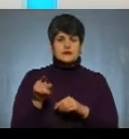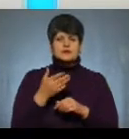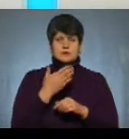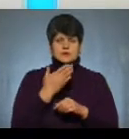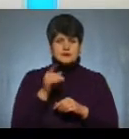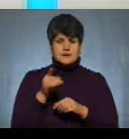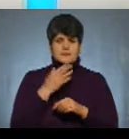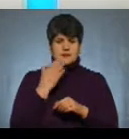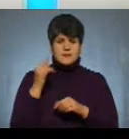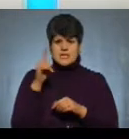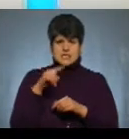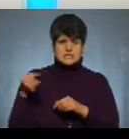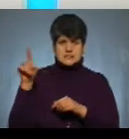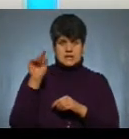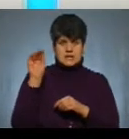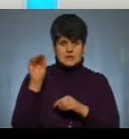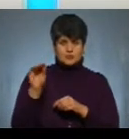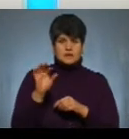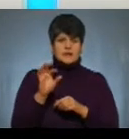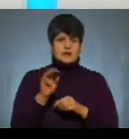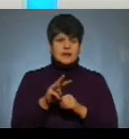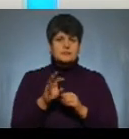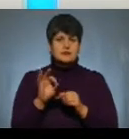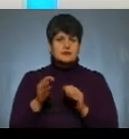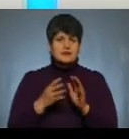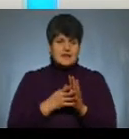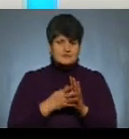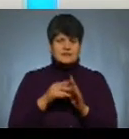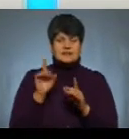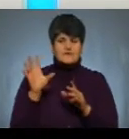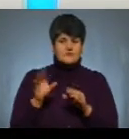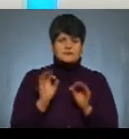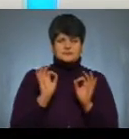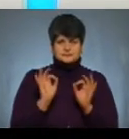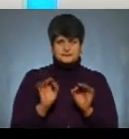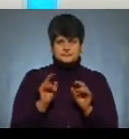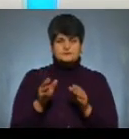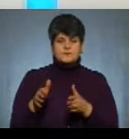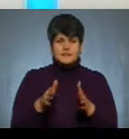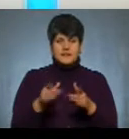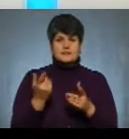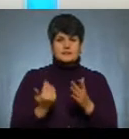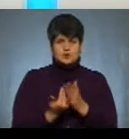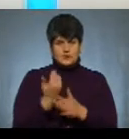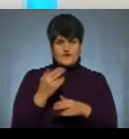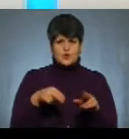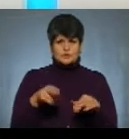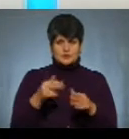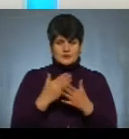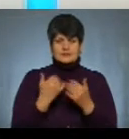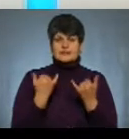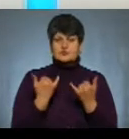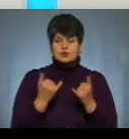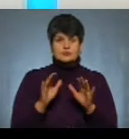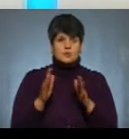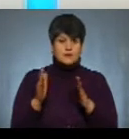Відсутність знаку на даній дорожній дорозі М09. Всі дорожні знаки виставлені. От там розмітка була, поновилася.